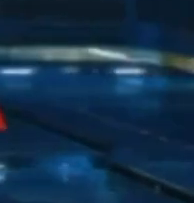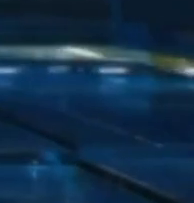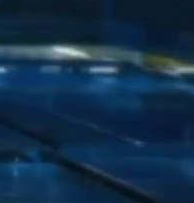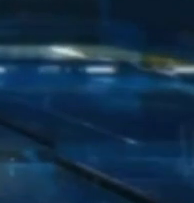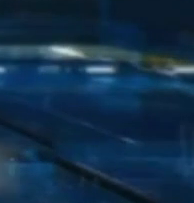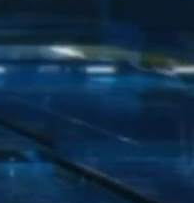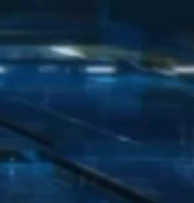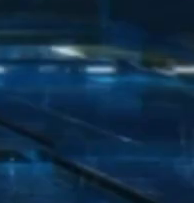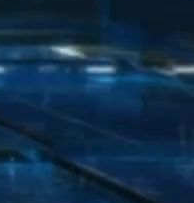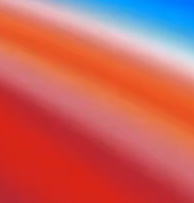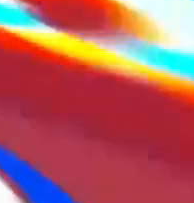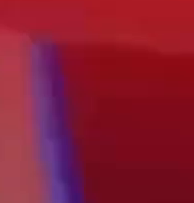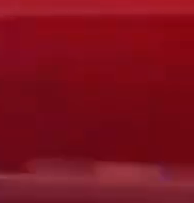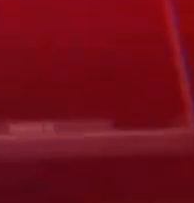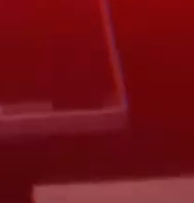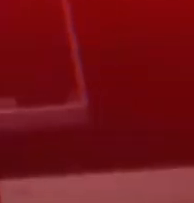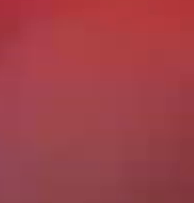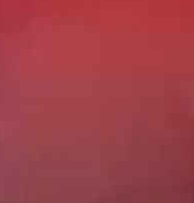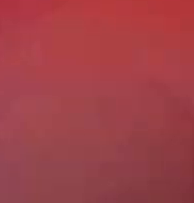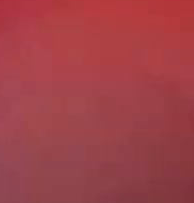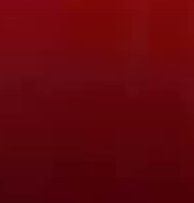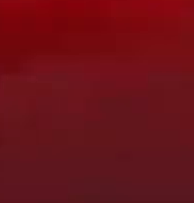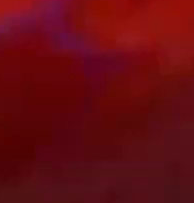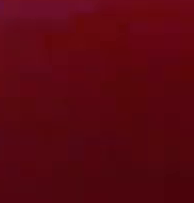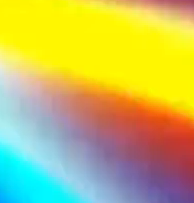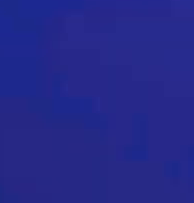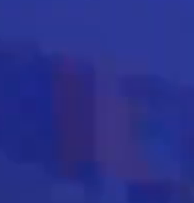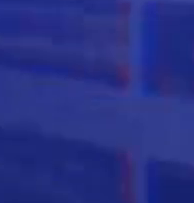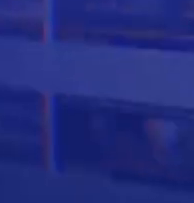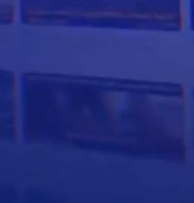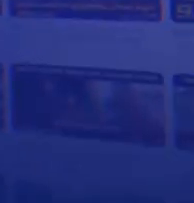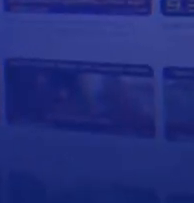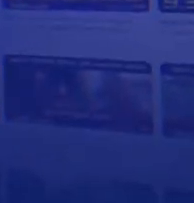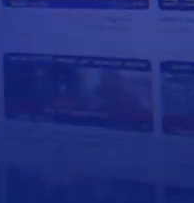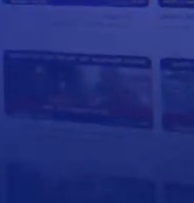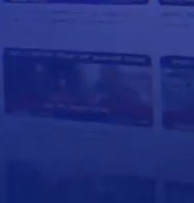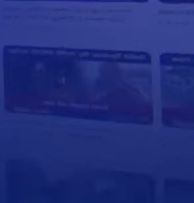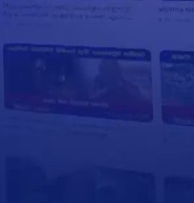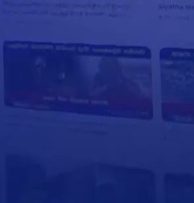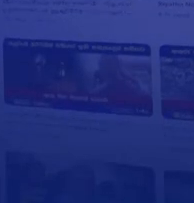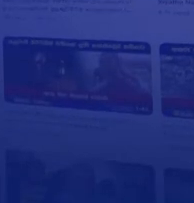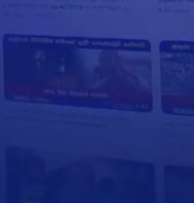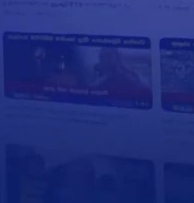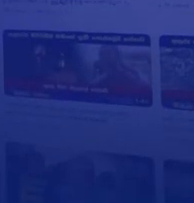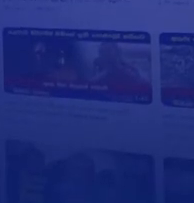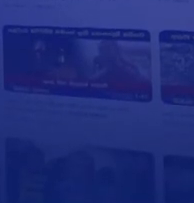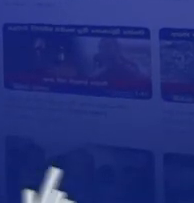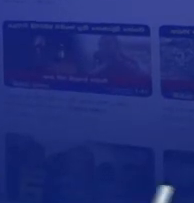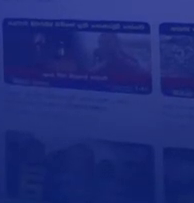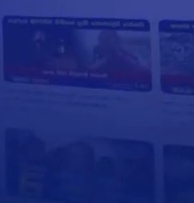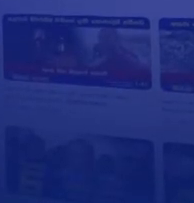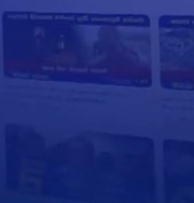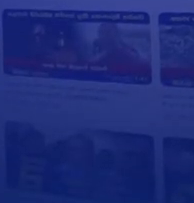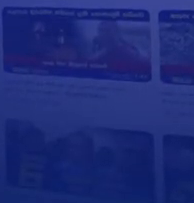නැහැ. රටේ ලෝකෙ සිදුවන උණුසුම් පුව දැනගන්න සියත නිවුස් YouTube channel එක අදම subscribe කරන්න.